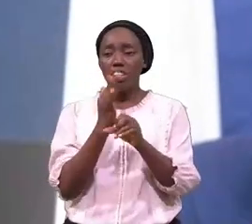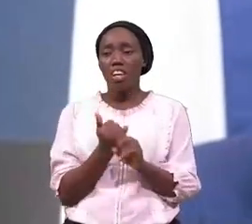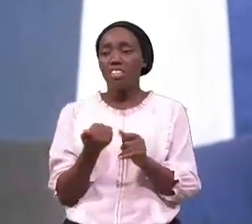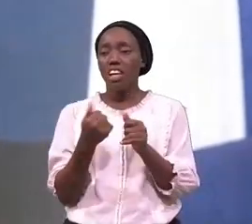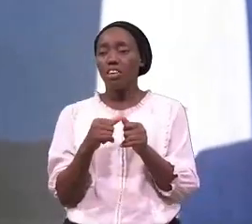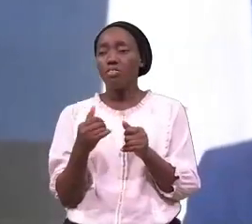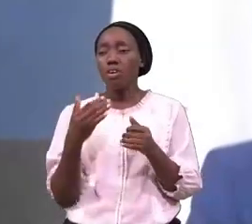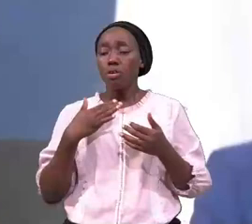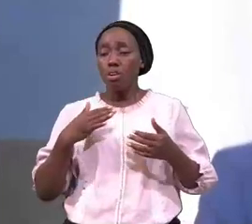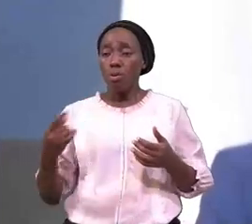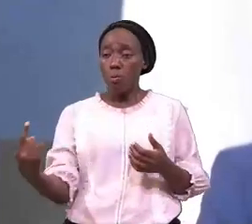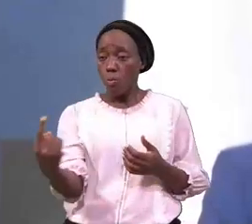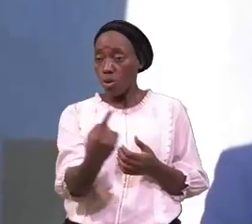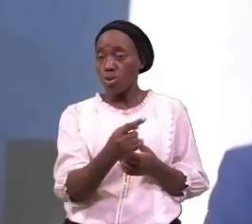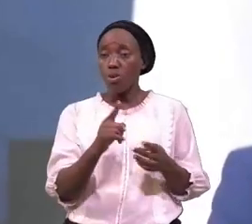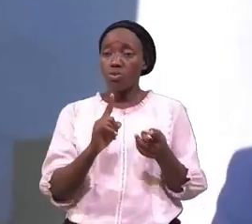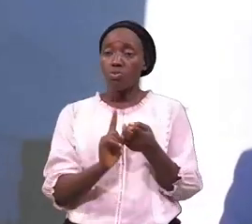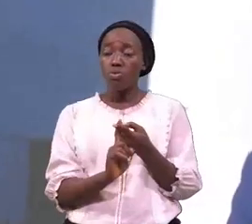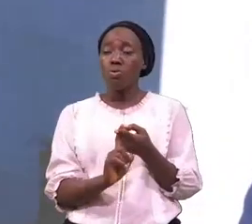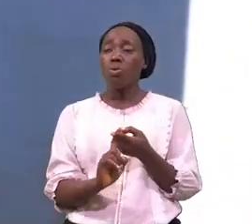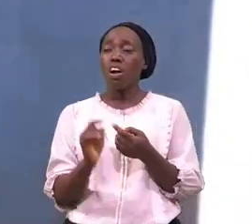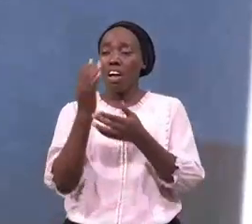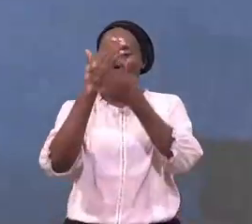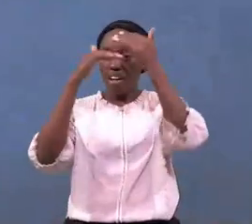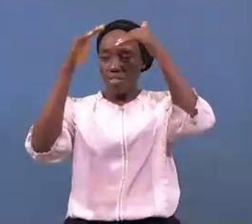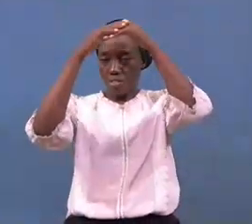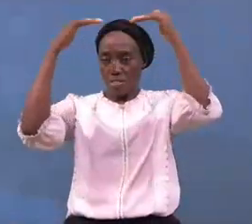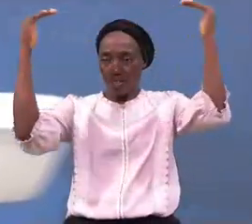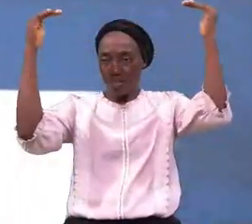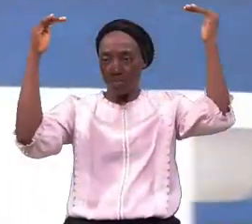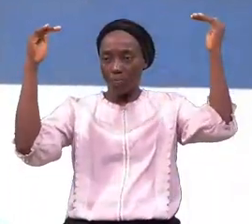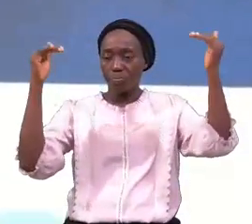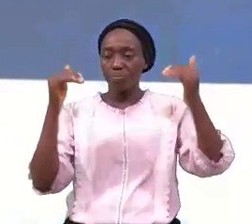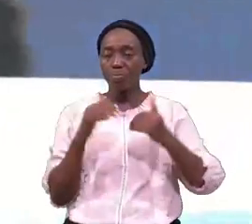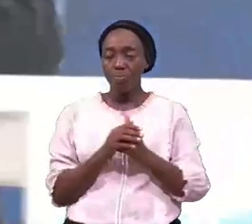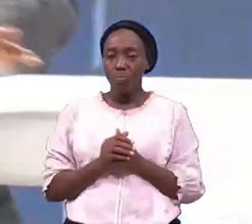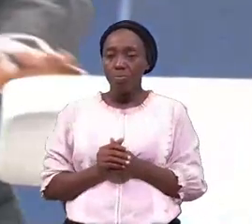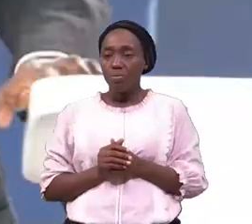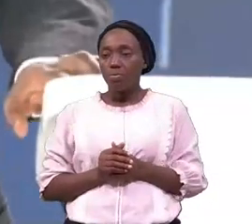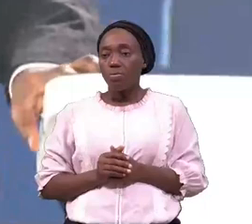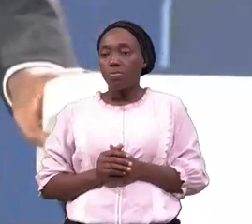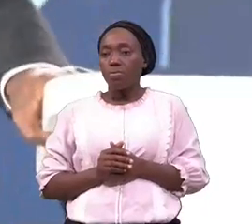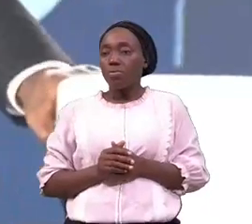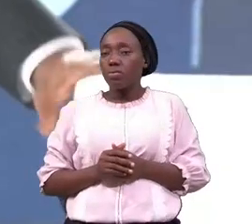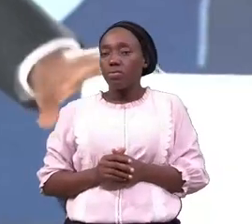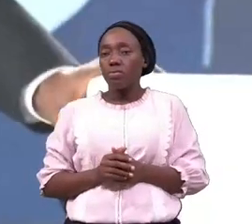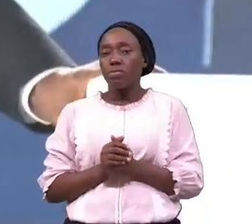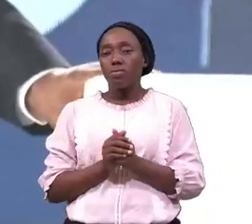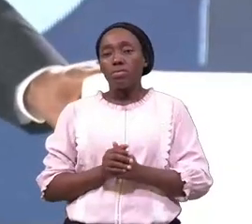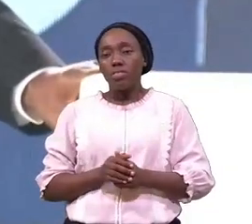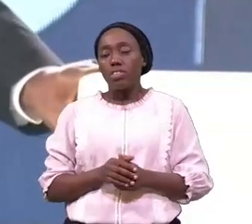Et toutes les nations sans exception, parce que quel que soit l'enseignement que vous donnez, la qualification pour tout le monde est pour aller au